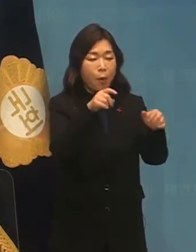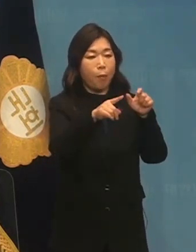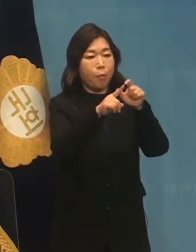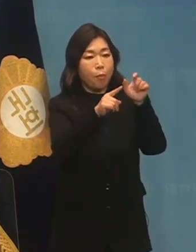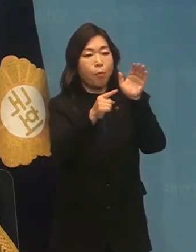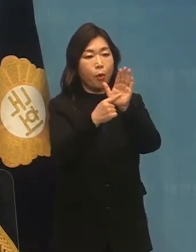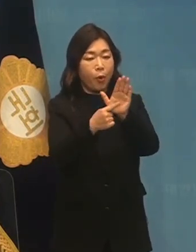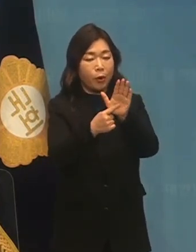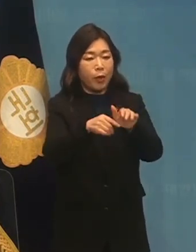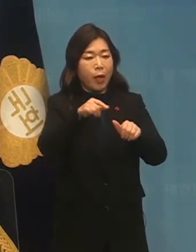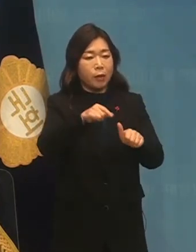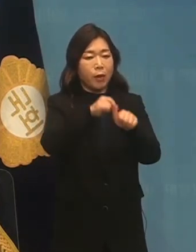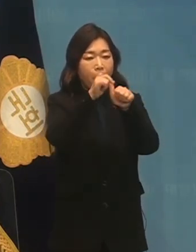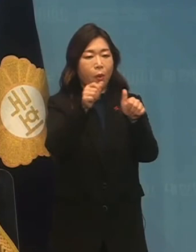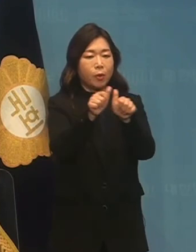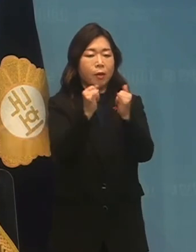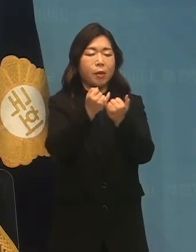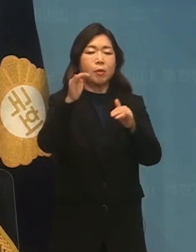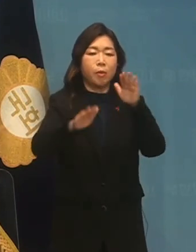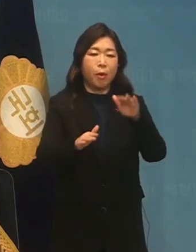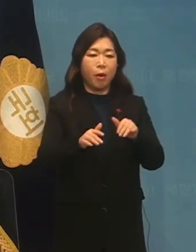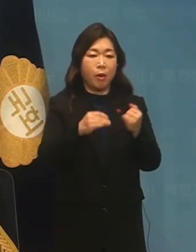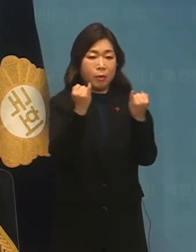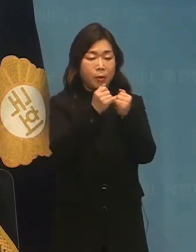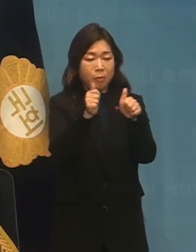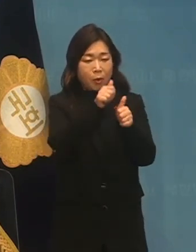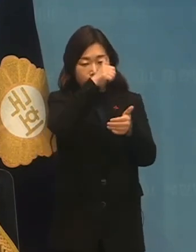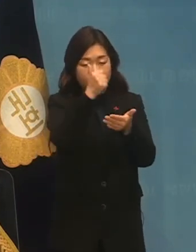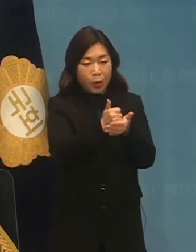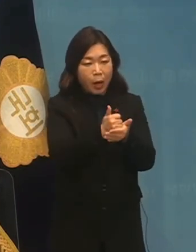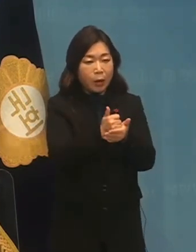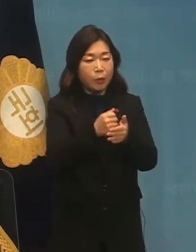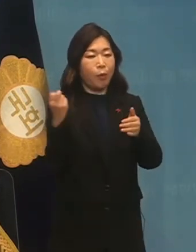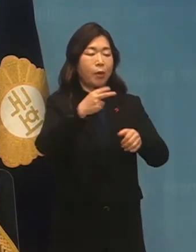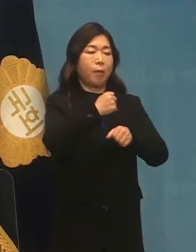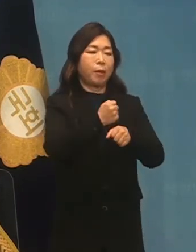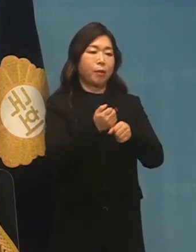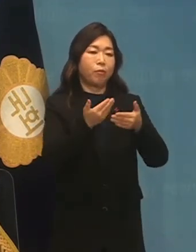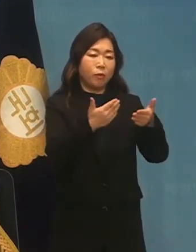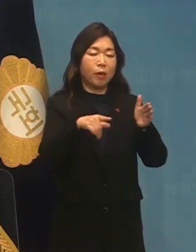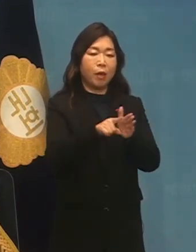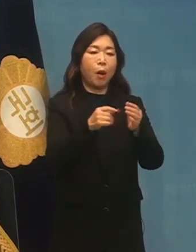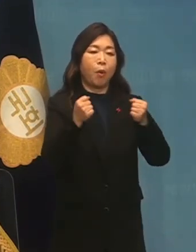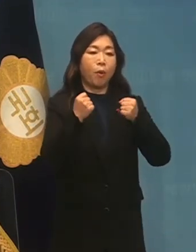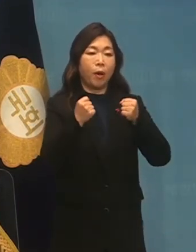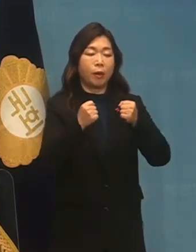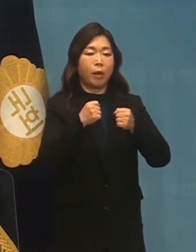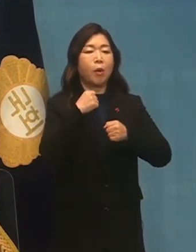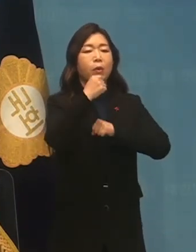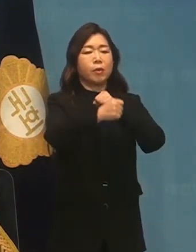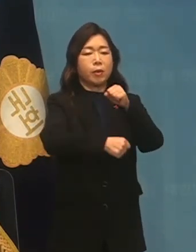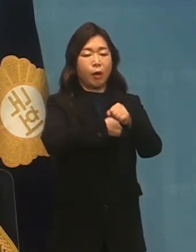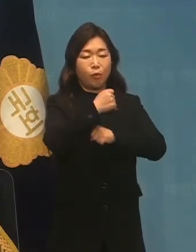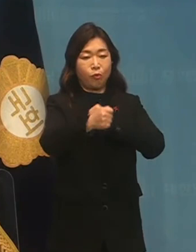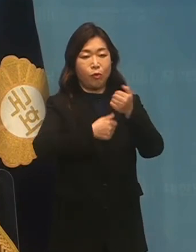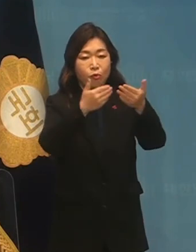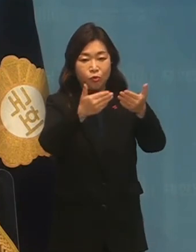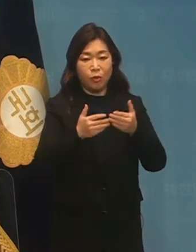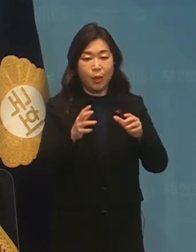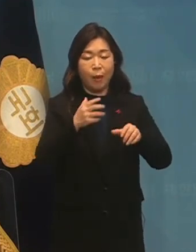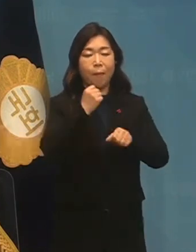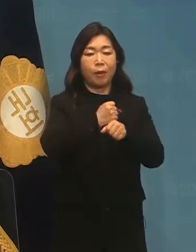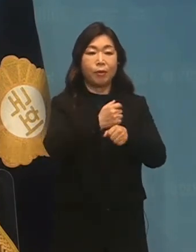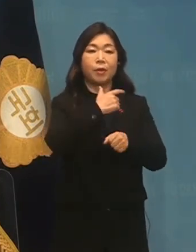채용 성차별, 젠더 범죄, 재생산 관련 건강 위협에서 자유로운 나라, 성평등